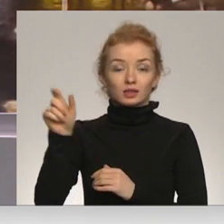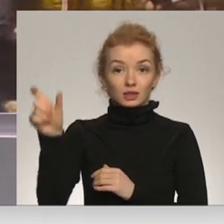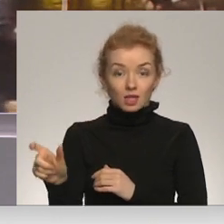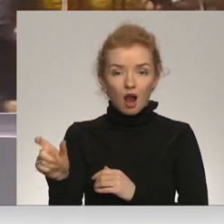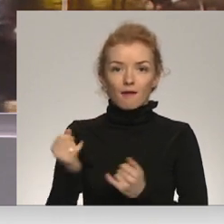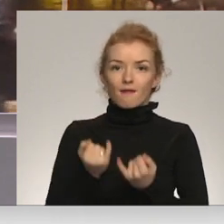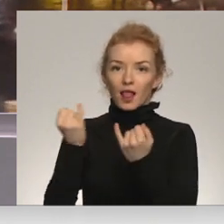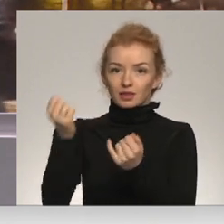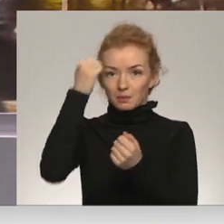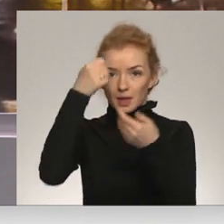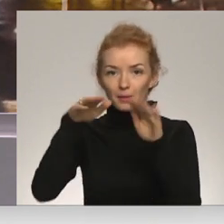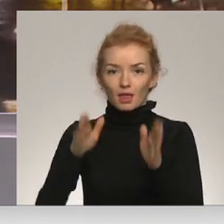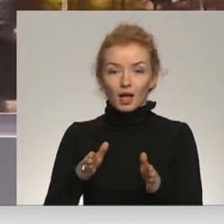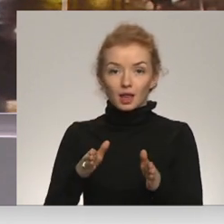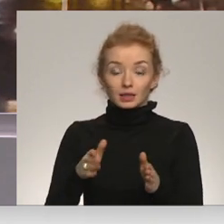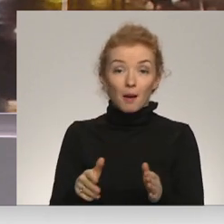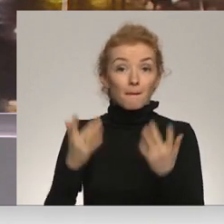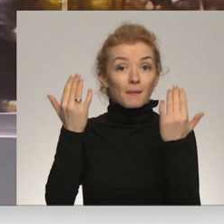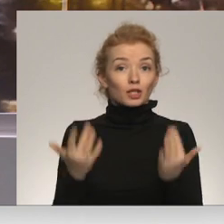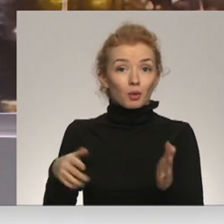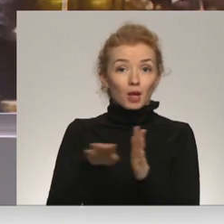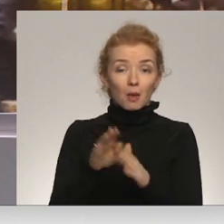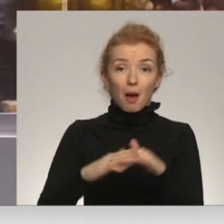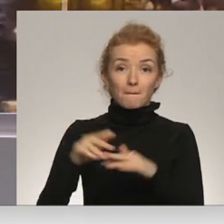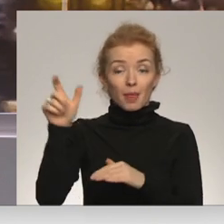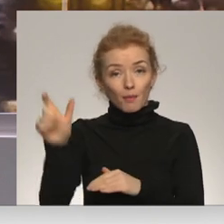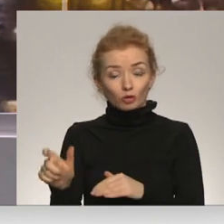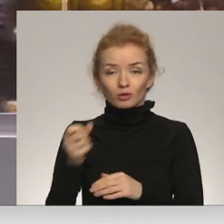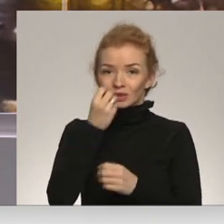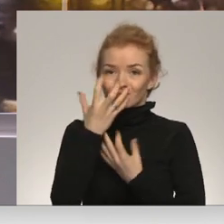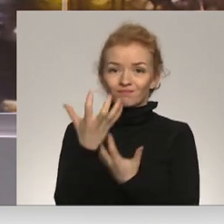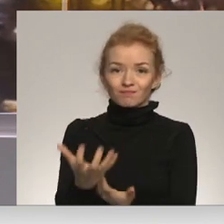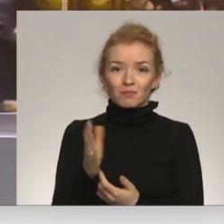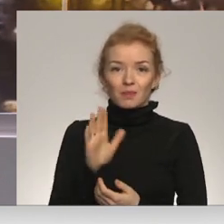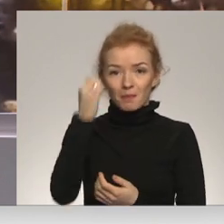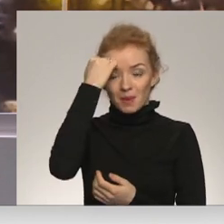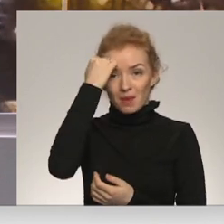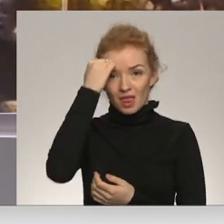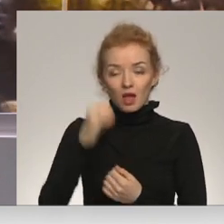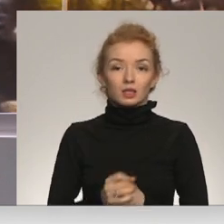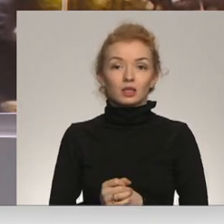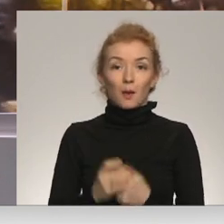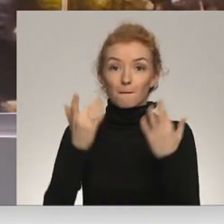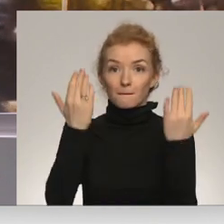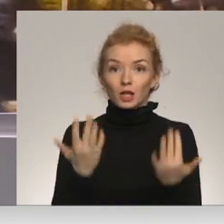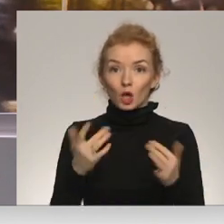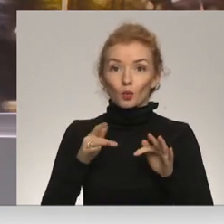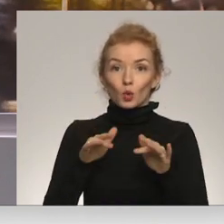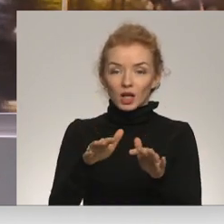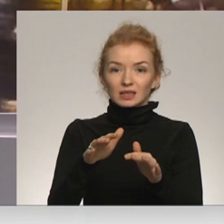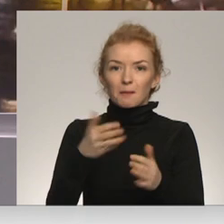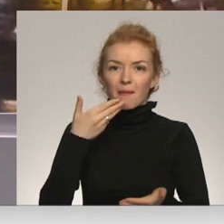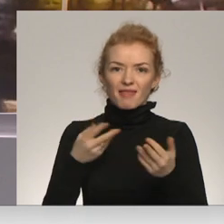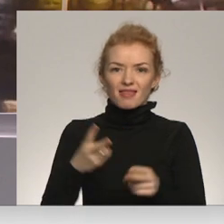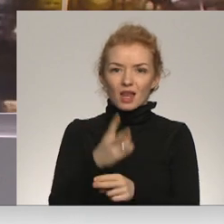veltīts piemineklis. Pasākumā piedalījās vairākas amatpersonas un nolika ziedus pie pieminekļa godinot Astras piemiņu. Pasākuma norisi mēģināja